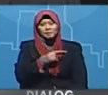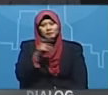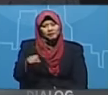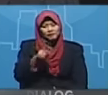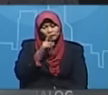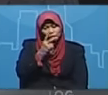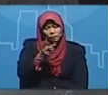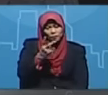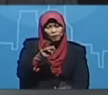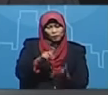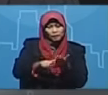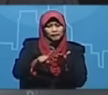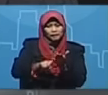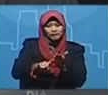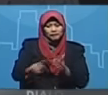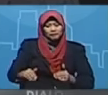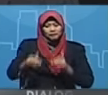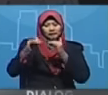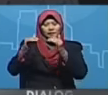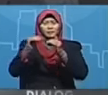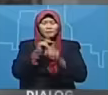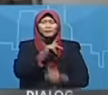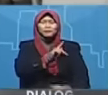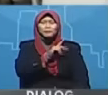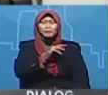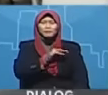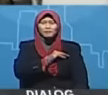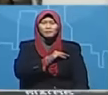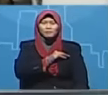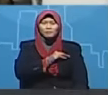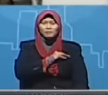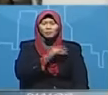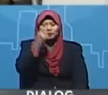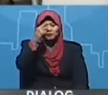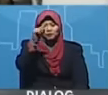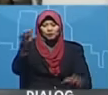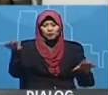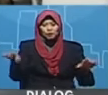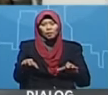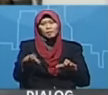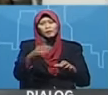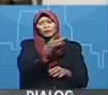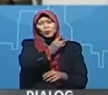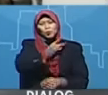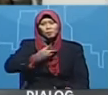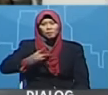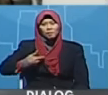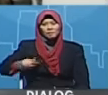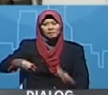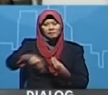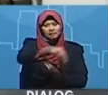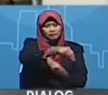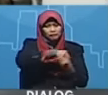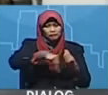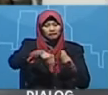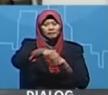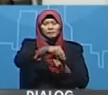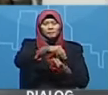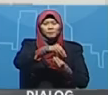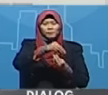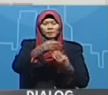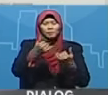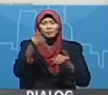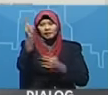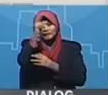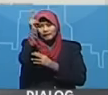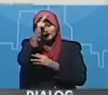Okay. Kita pun di peringkat kementerian contohnya untuk tackle umrah ni contohnya. Uh-huh. Pihak kerajaan telah menubuhkan Majlis